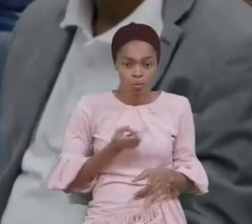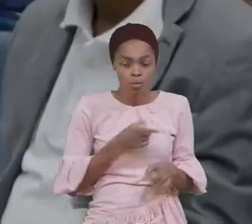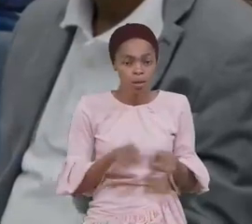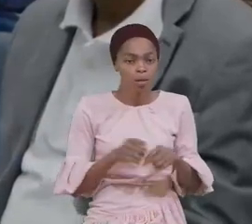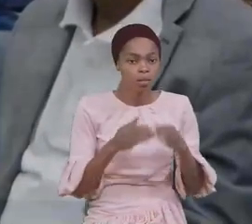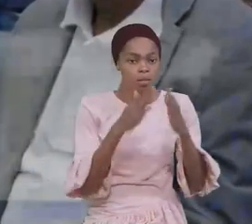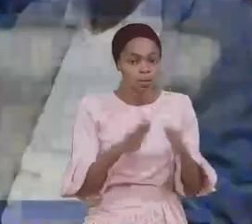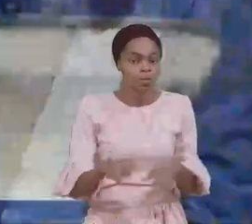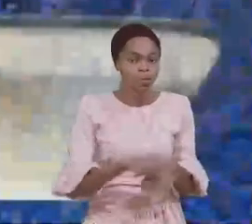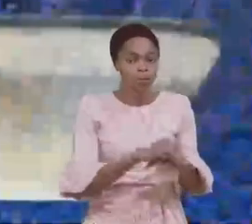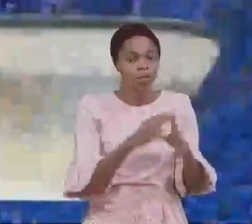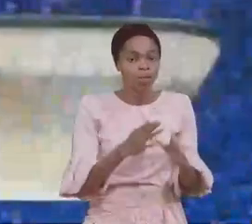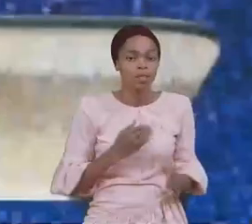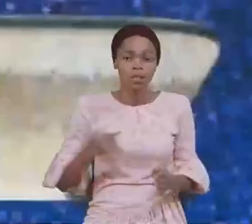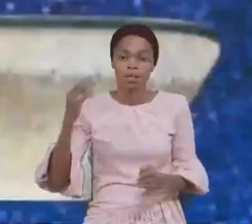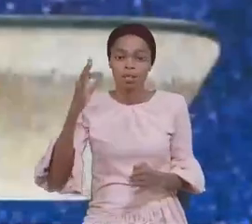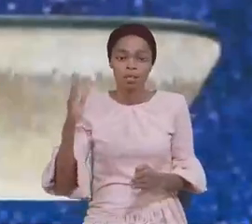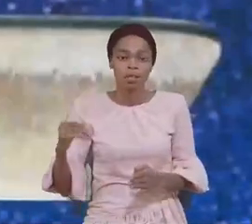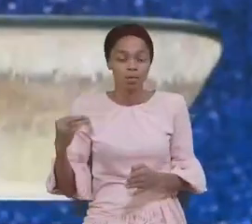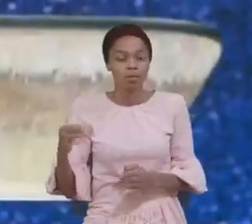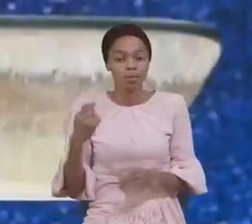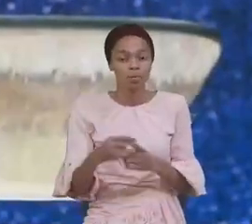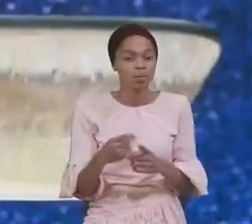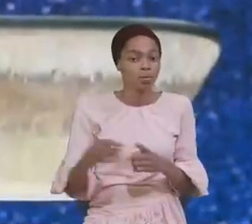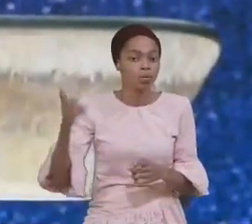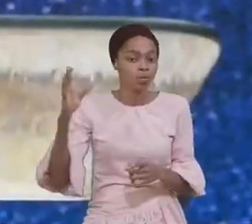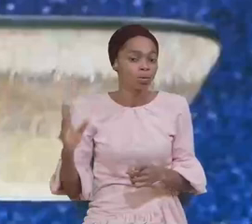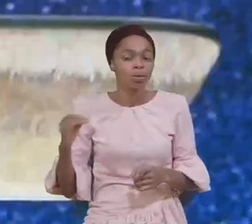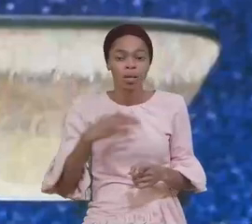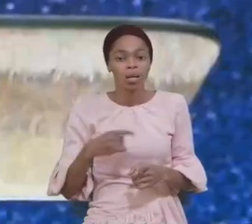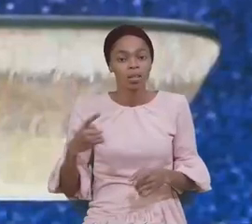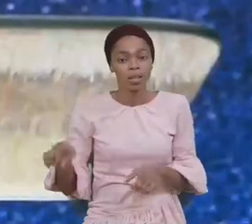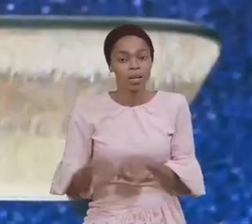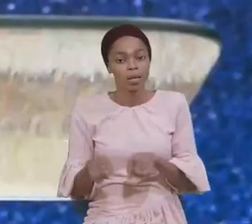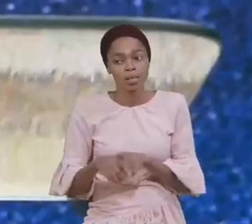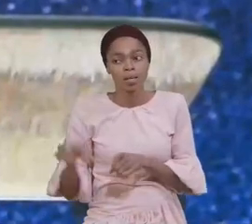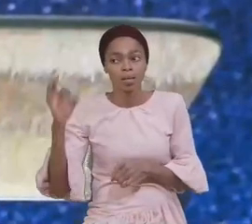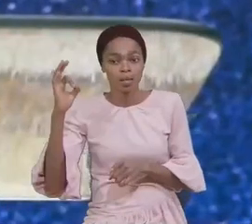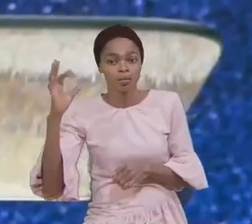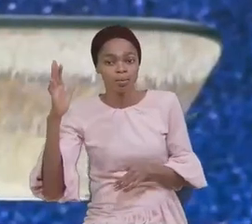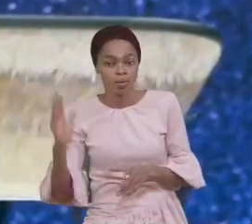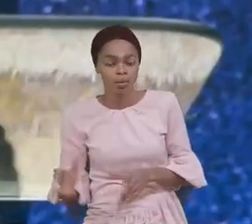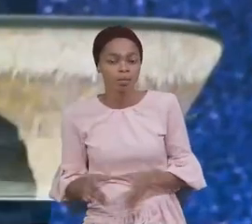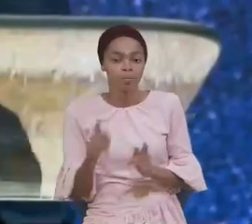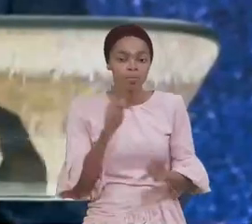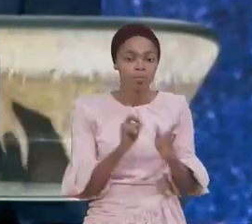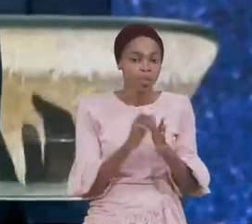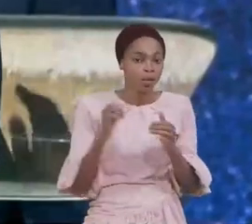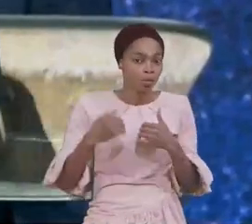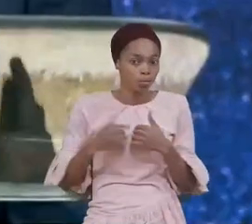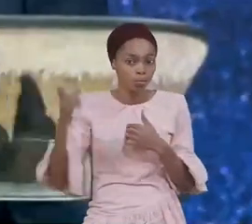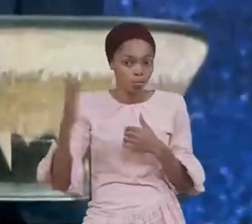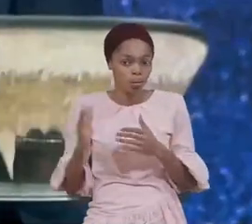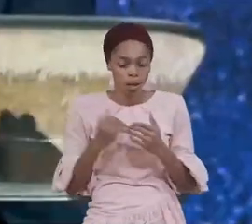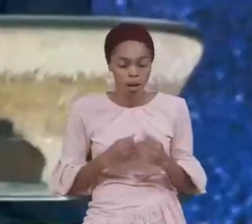ministre, prédicateur de la parole de Dieu, en tant qu'évangéliste. Et les gens que le Seigneur a nommés,